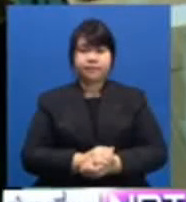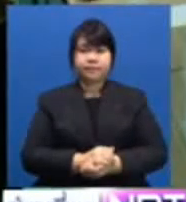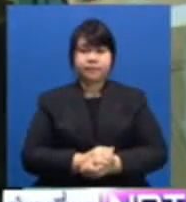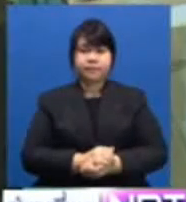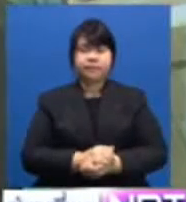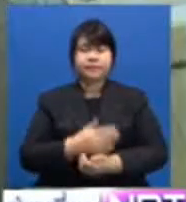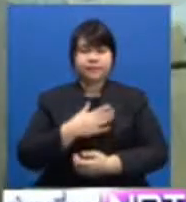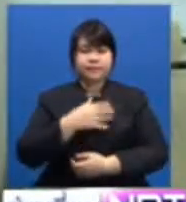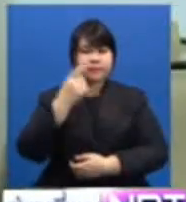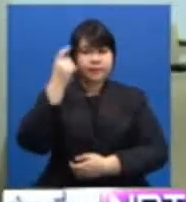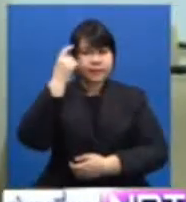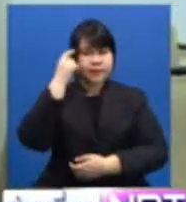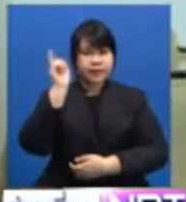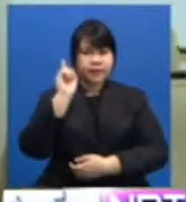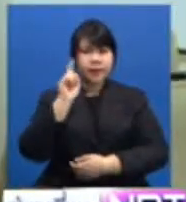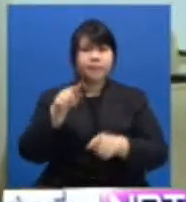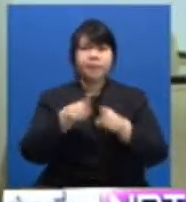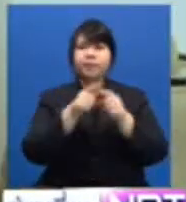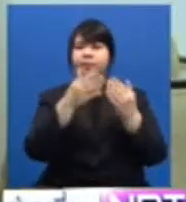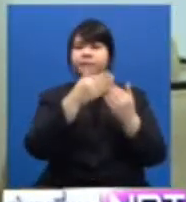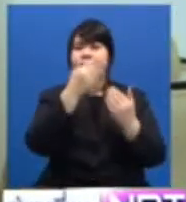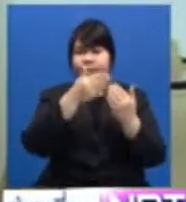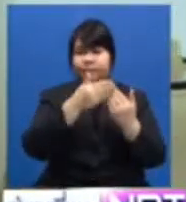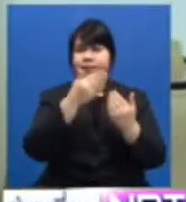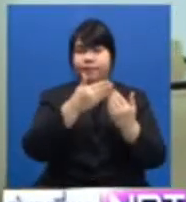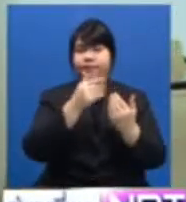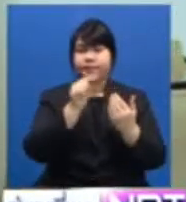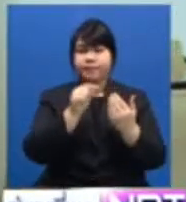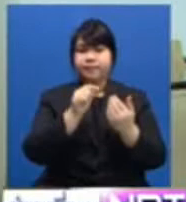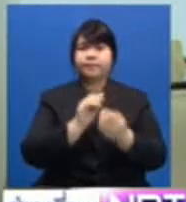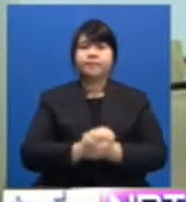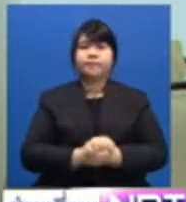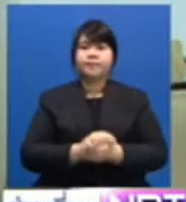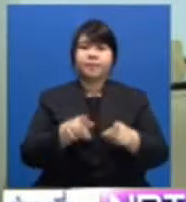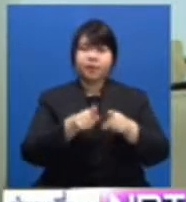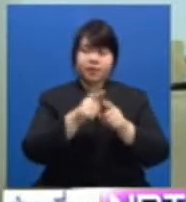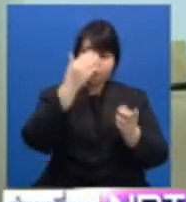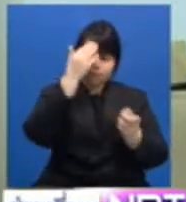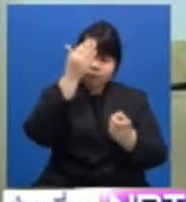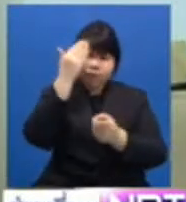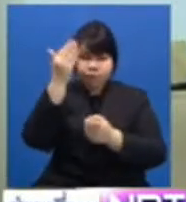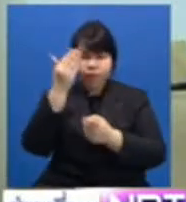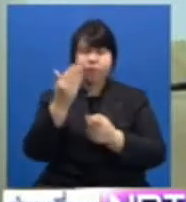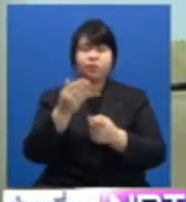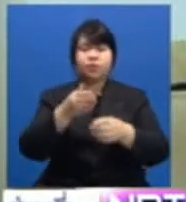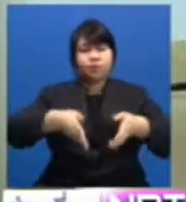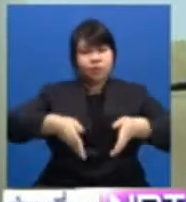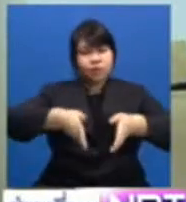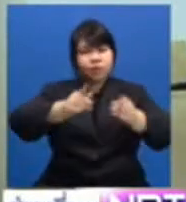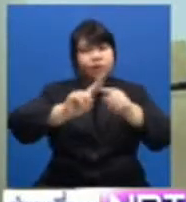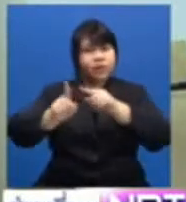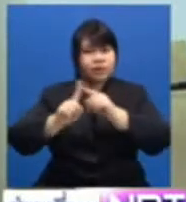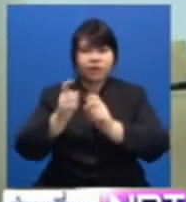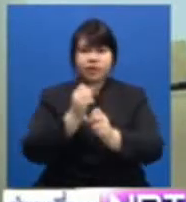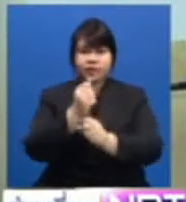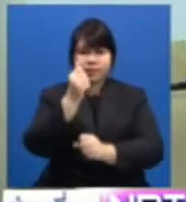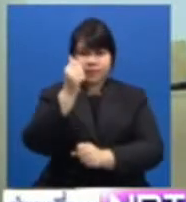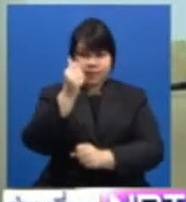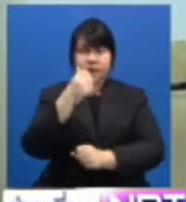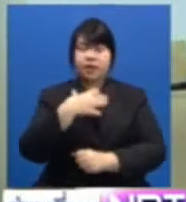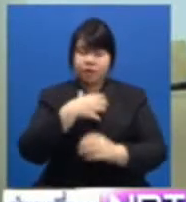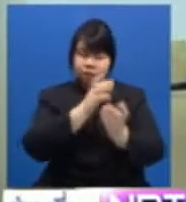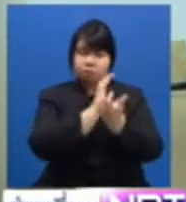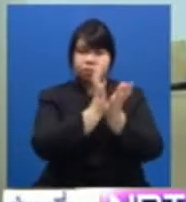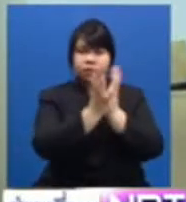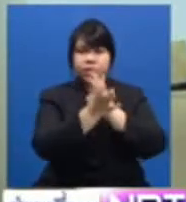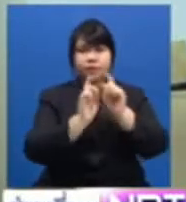คิดเอาไว้ให้มันเป็นอะไรที่ง่ายๆแล้วก็สามารถที่จะแอพพลายไปกับถนนเส้นอื่นๆที่อยากจะปรับปรุงหรือ